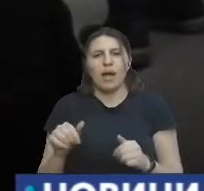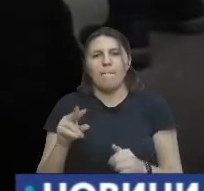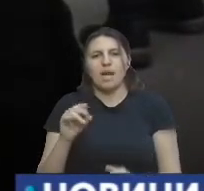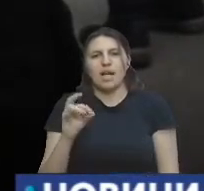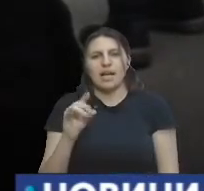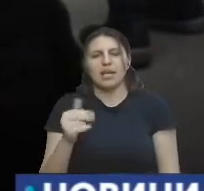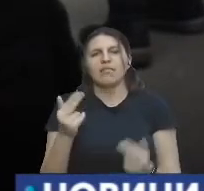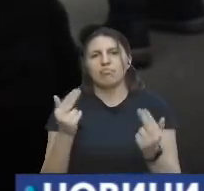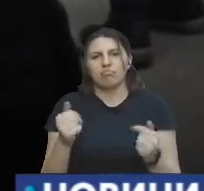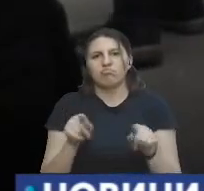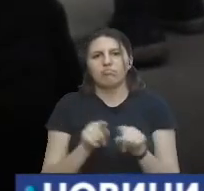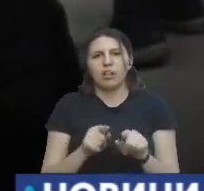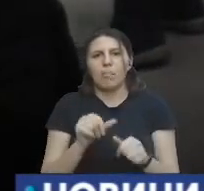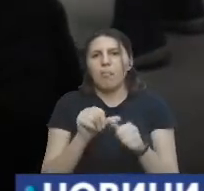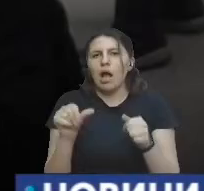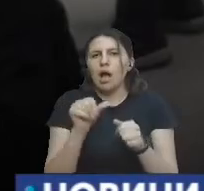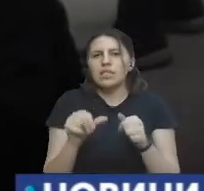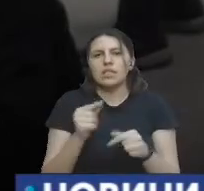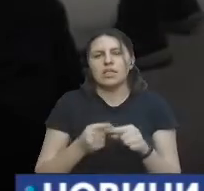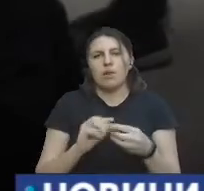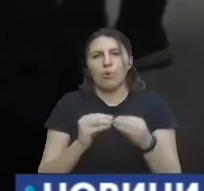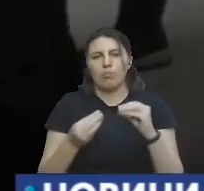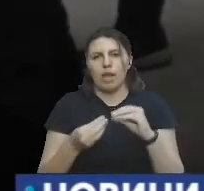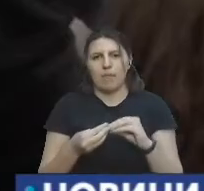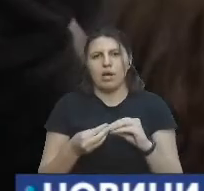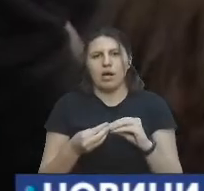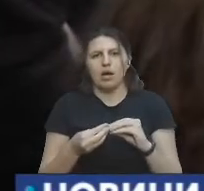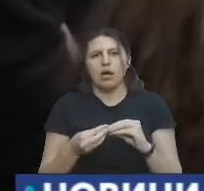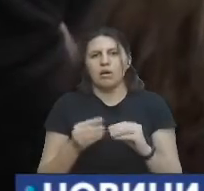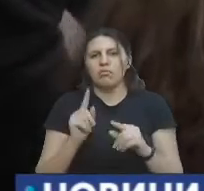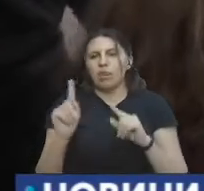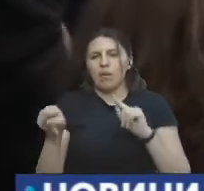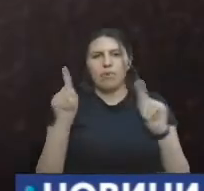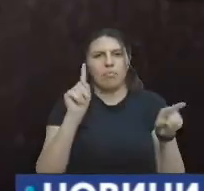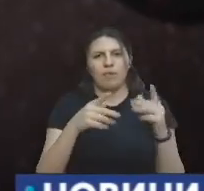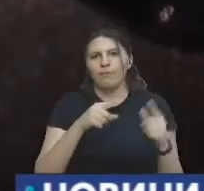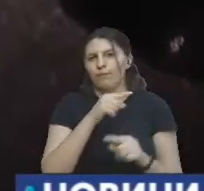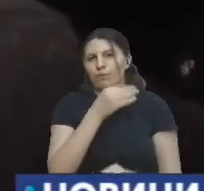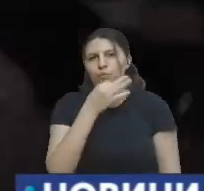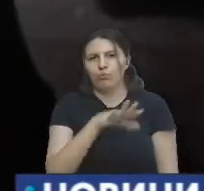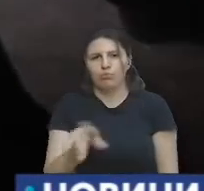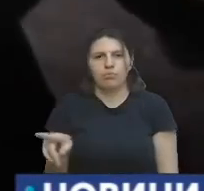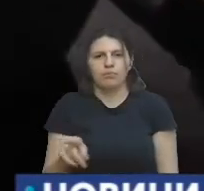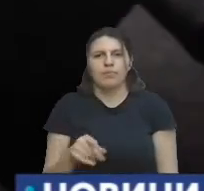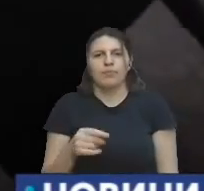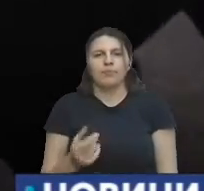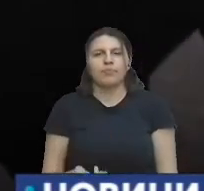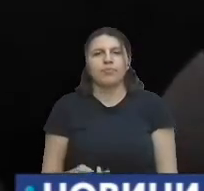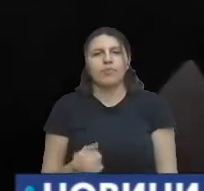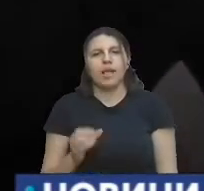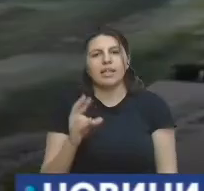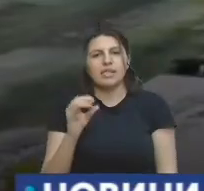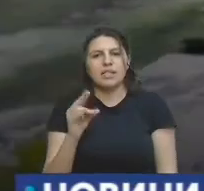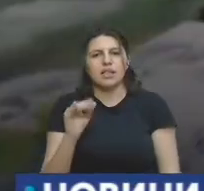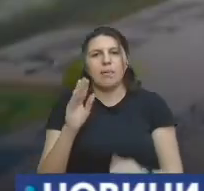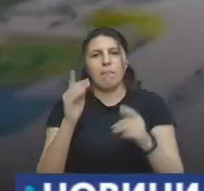момент пластик – це проблема. І він всюди. Серед конкурсних малюнків, світлин та досліджень – агітаційні